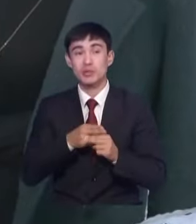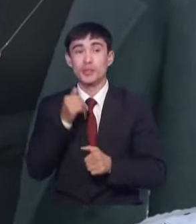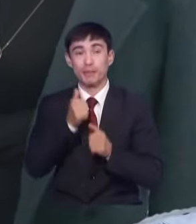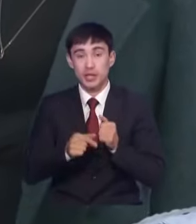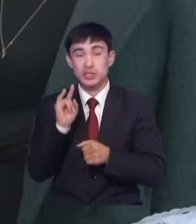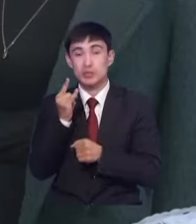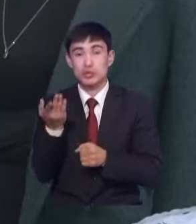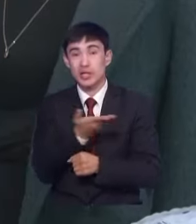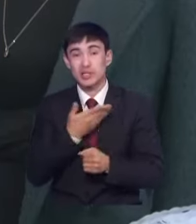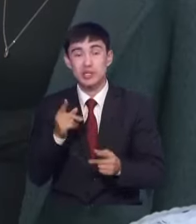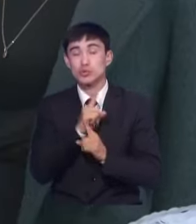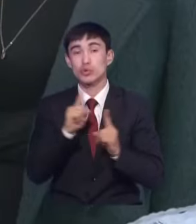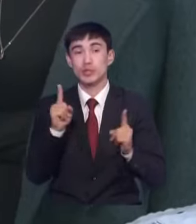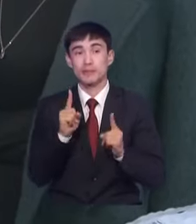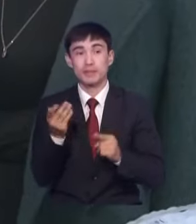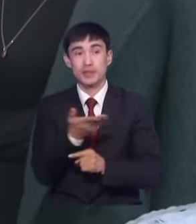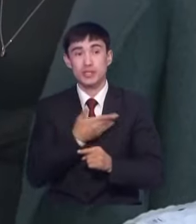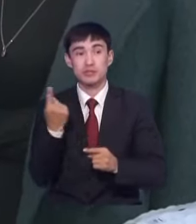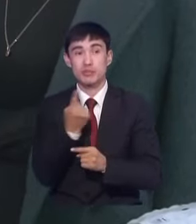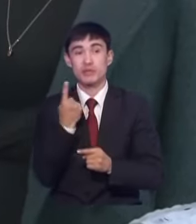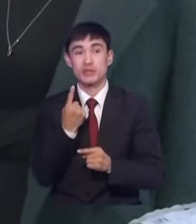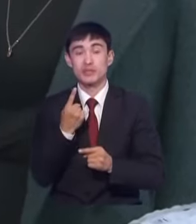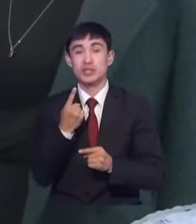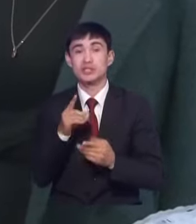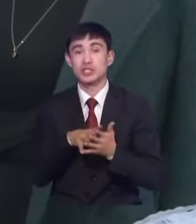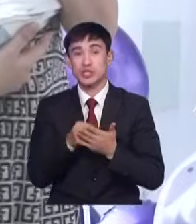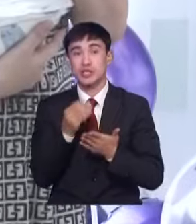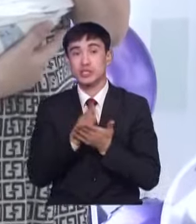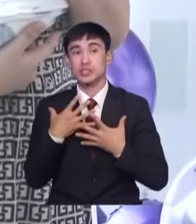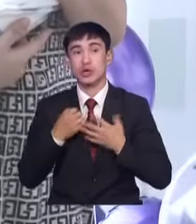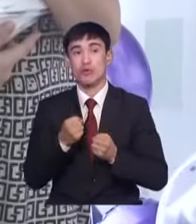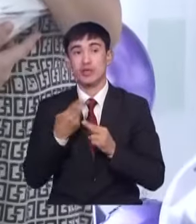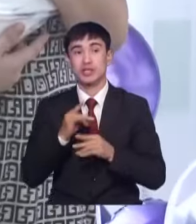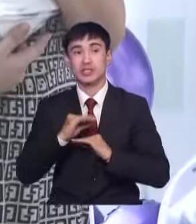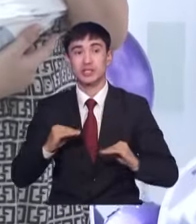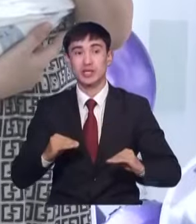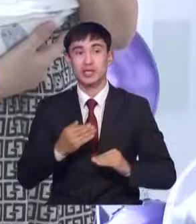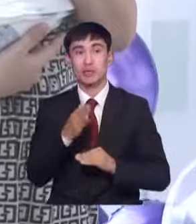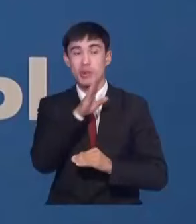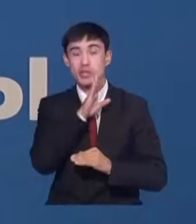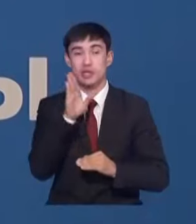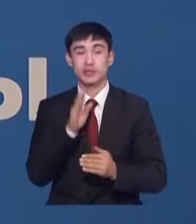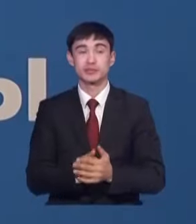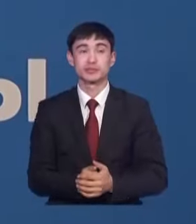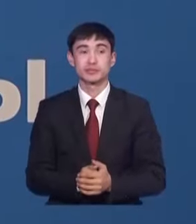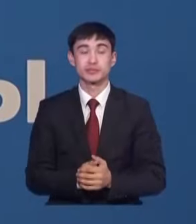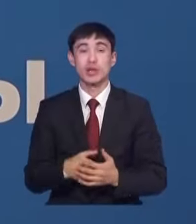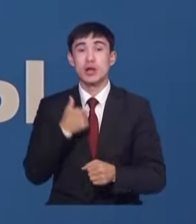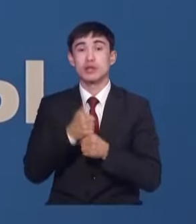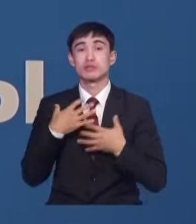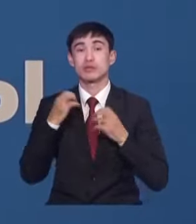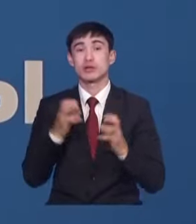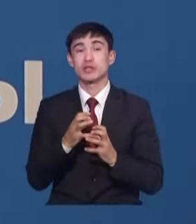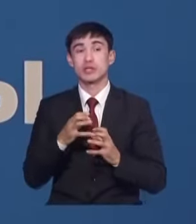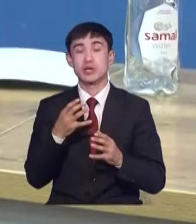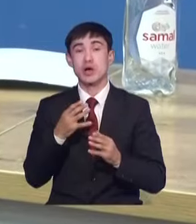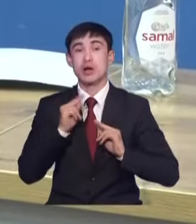каждый ребнок для нас особенный И для нас первостепенное значение имеет здоровье этих детей и их матерей глава здравоохранения страны